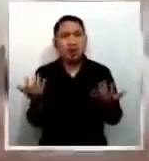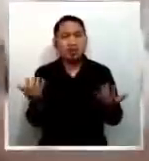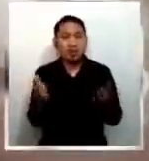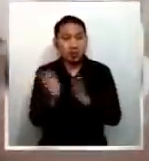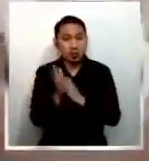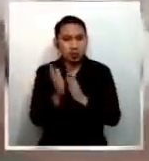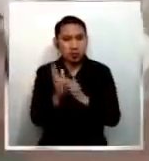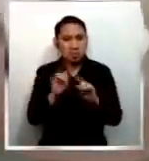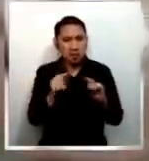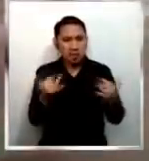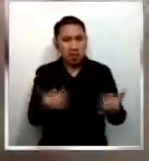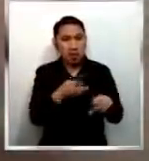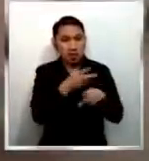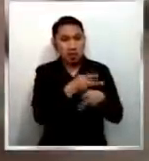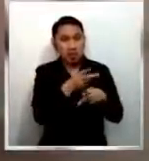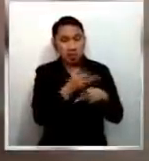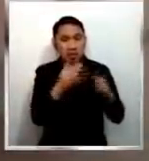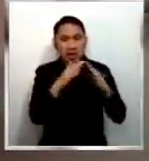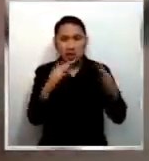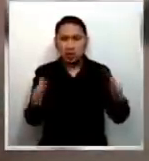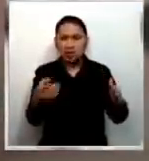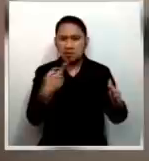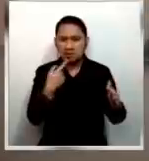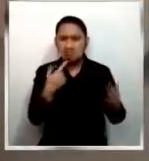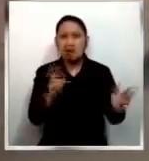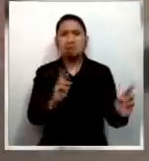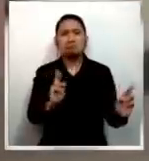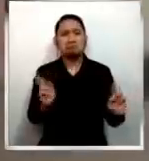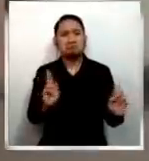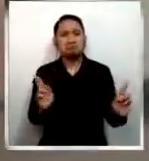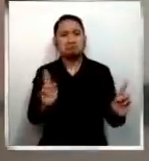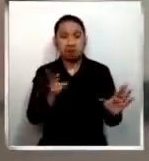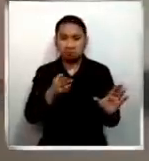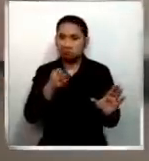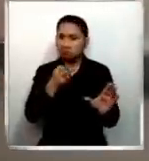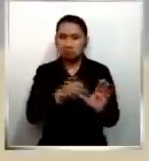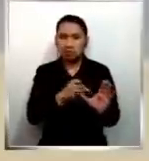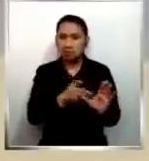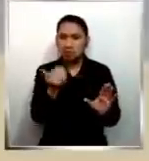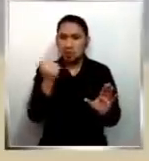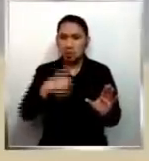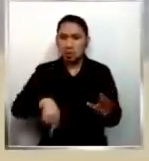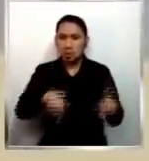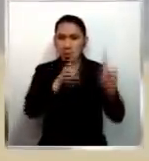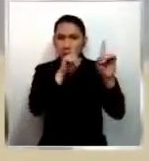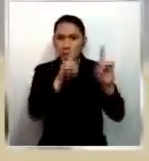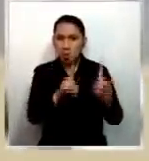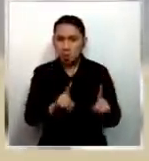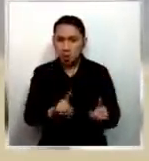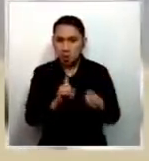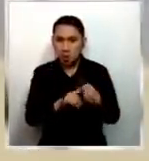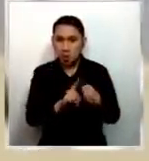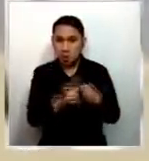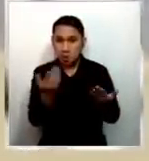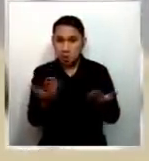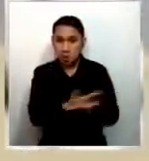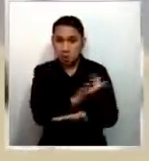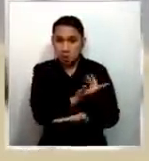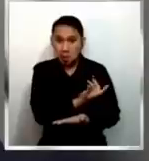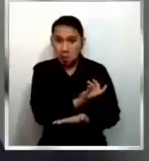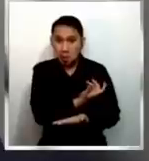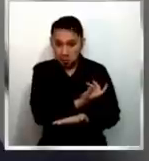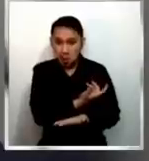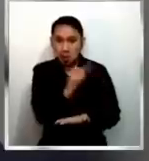ngayon. Sabi ni Nico, handa raw siyang lumahok sa anumang clinical trial ng Sputnik V, ang dinevelop na COVID-19 vaccine ng